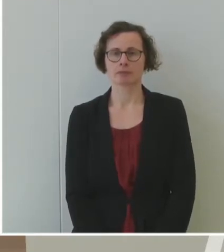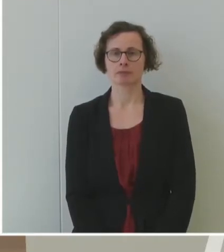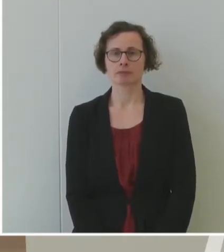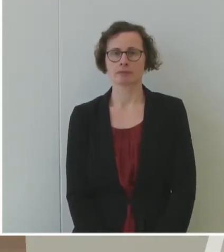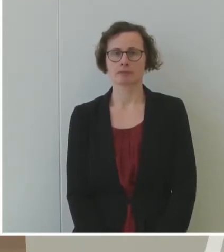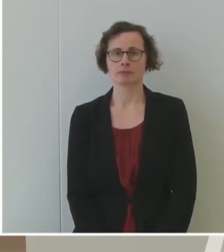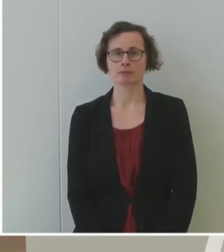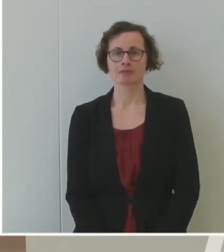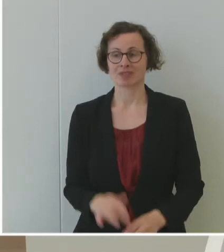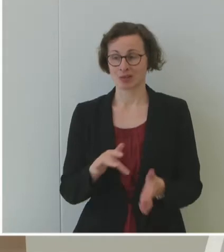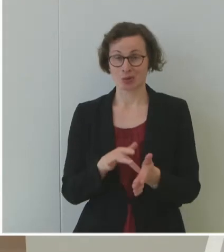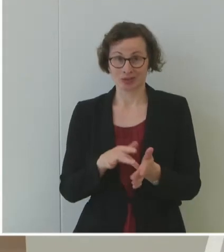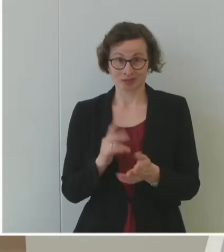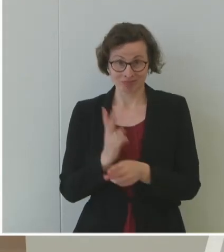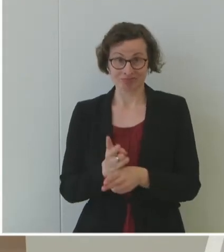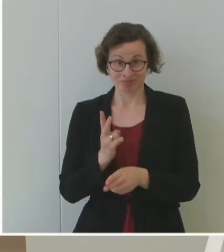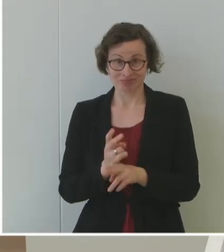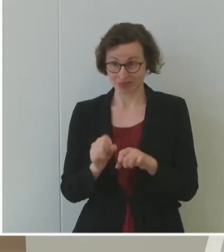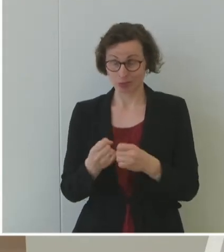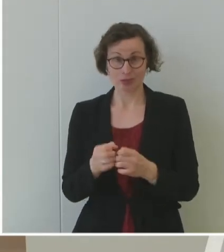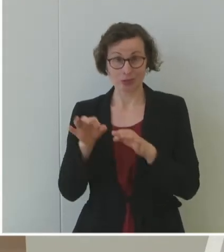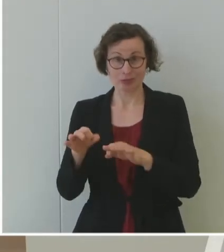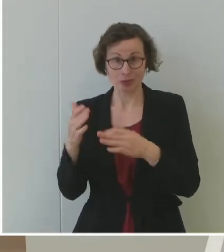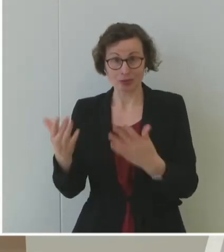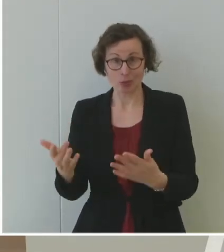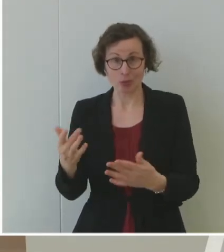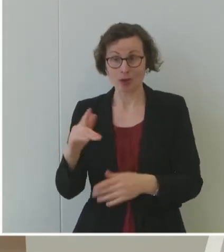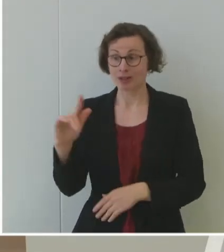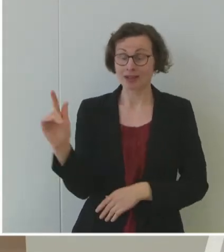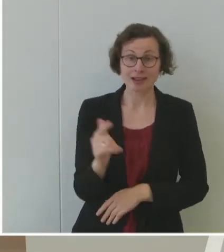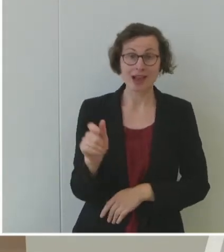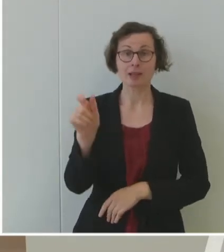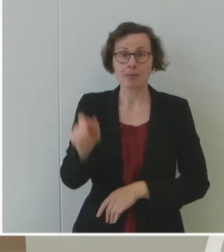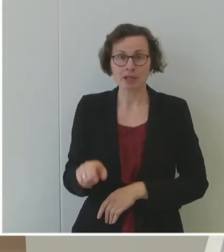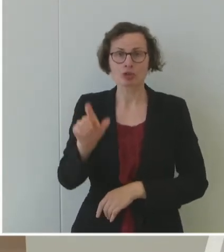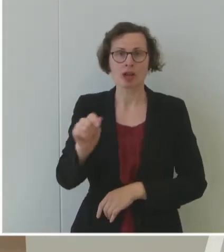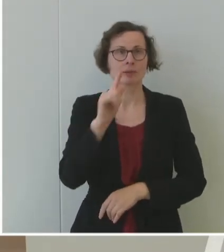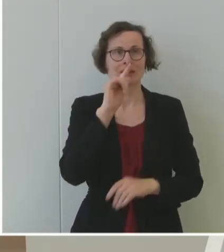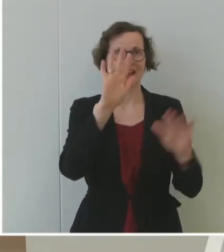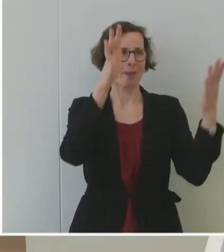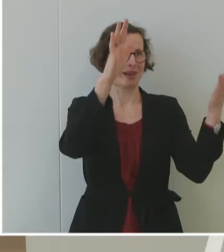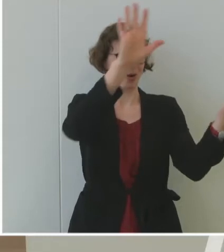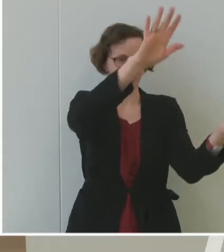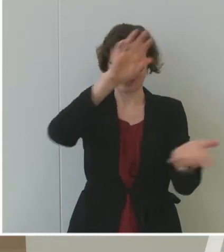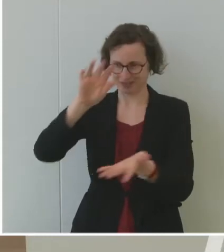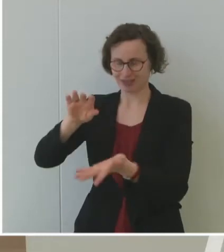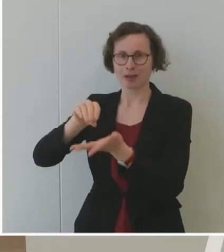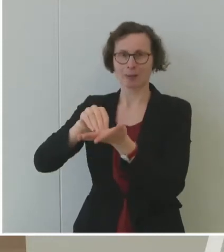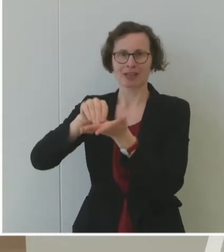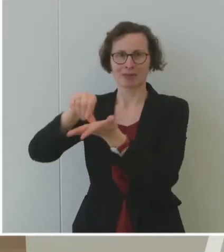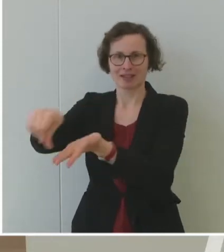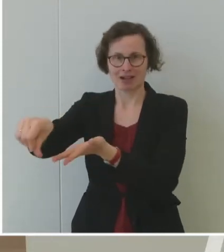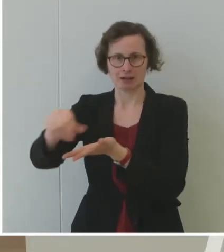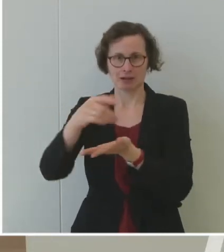Denn schlussendlich bleibt es dabei. Kein Mensch in diesem Land kann seine Miete mit Applaus vom Balkon bezahlen. Keine Rechnung lässt